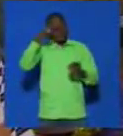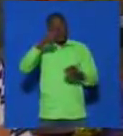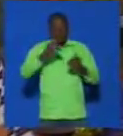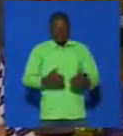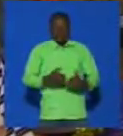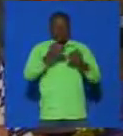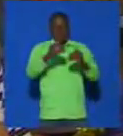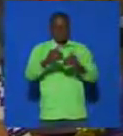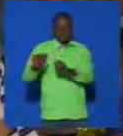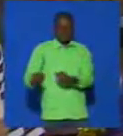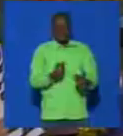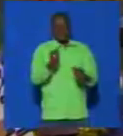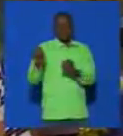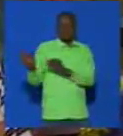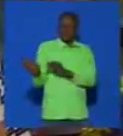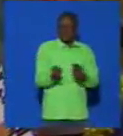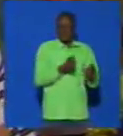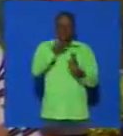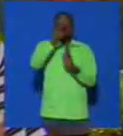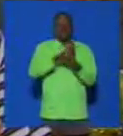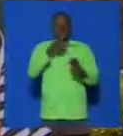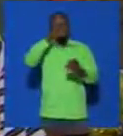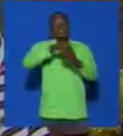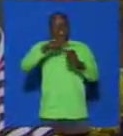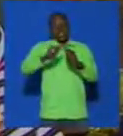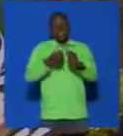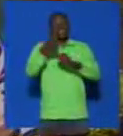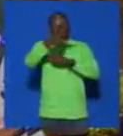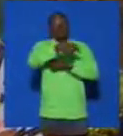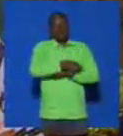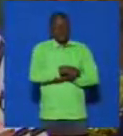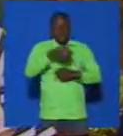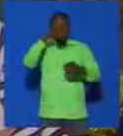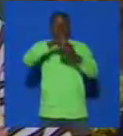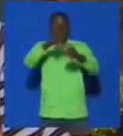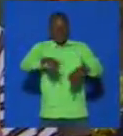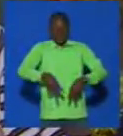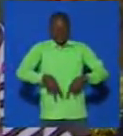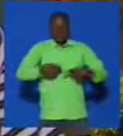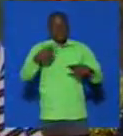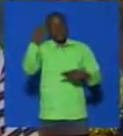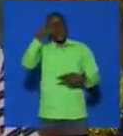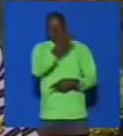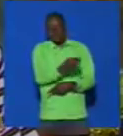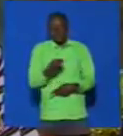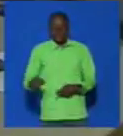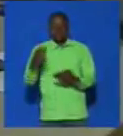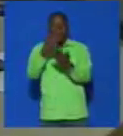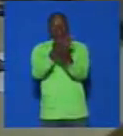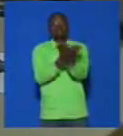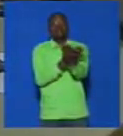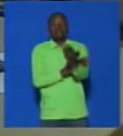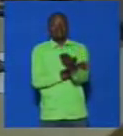s'engagent des mouvements s'engage dans leur quotidien s'engage dans leur vie pour que les choses s'améliorent